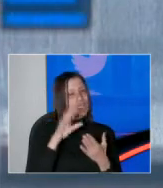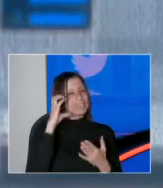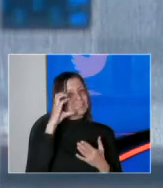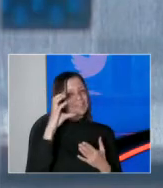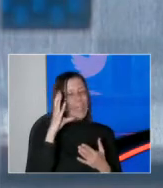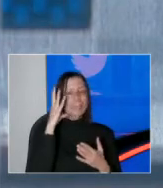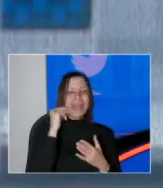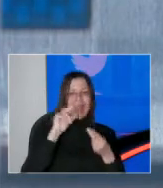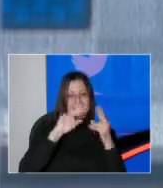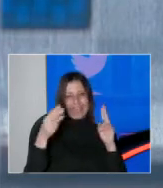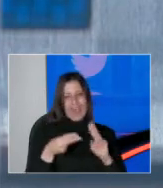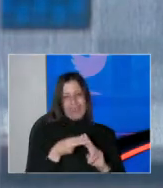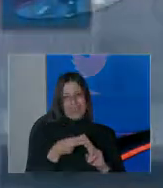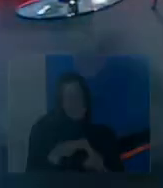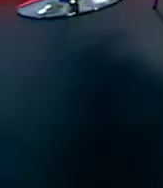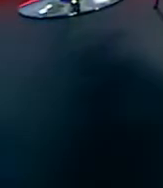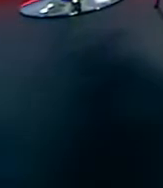נעימה, ולהתראות.